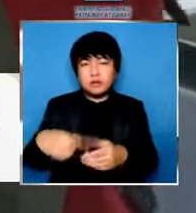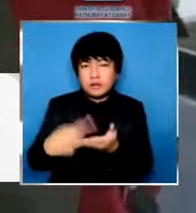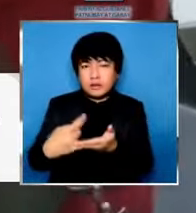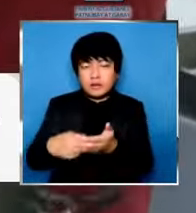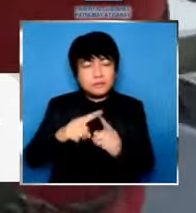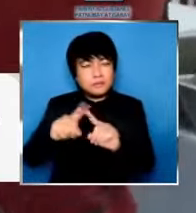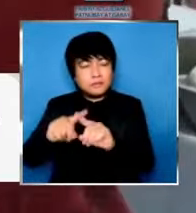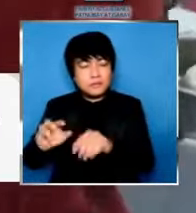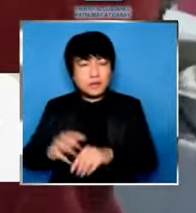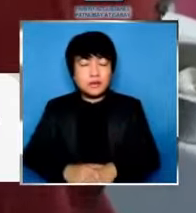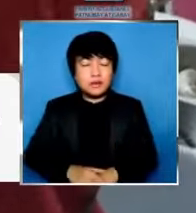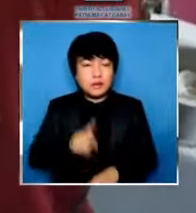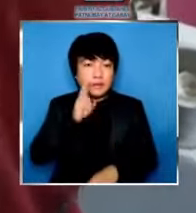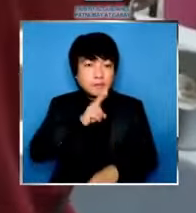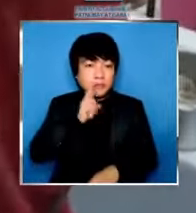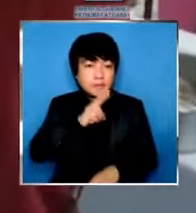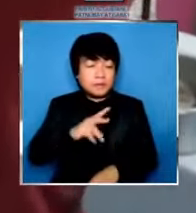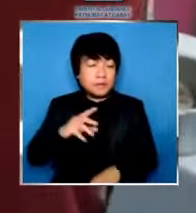ito'y soft cake o mamon.